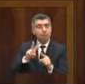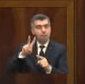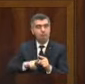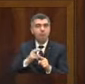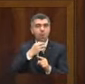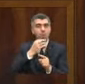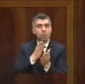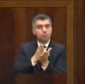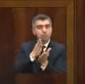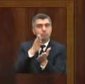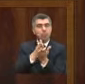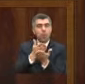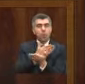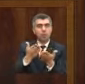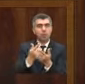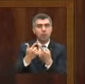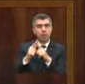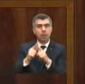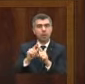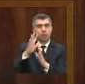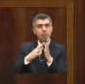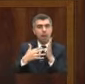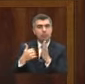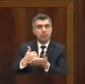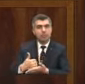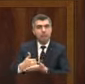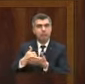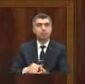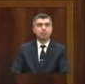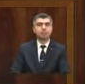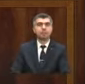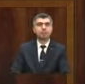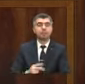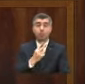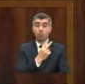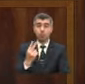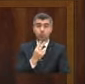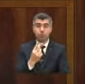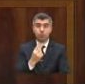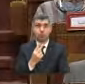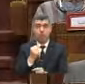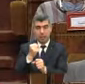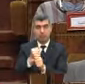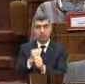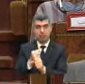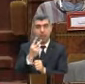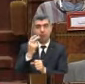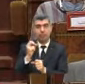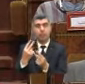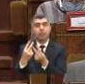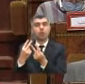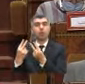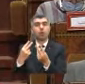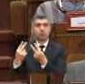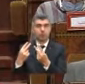بها من طرف المستفيدين من برامج الدعم. وستدخل هاتان المنصتان الخدمة سنة 2022